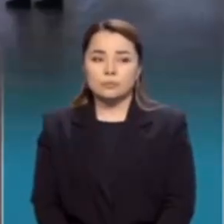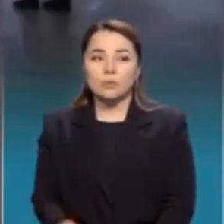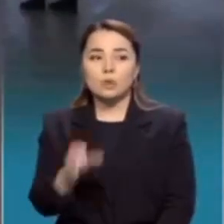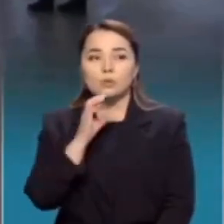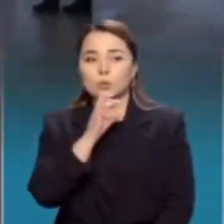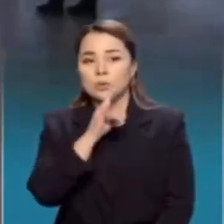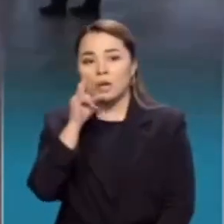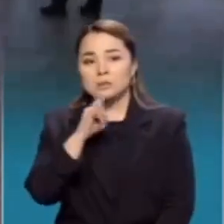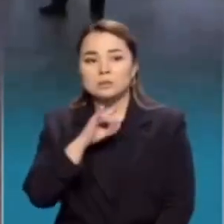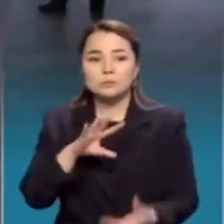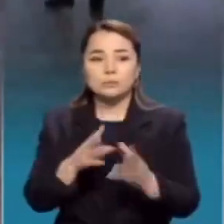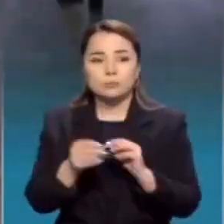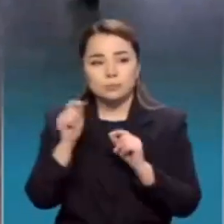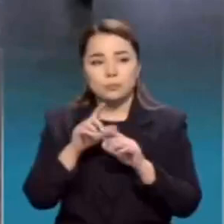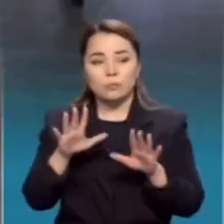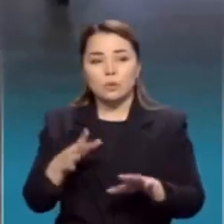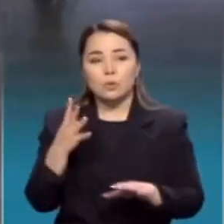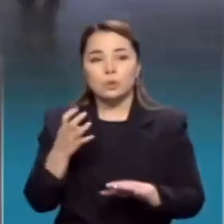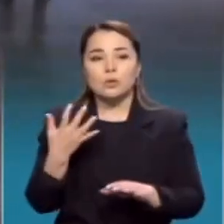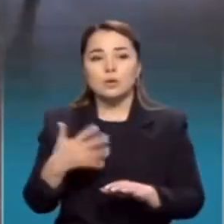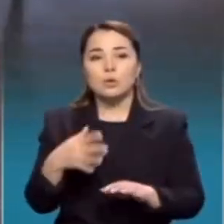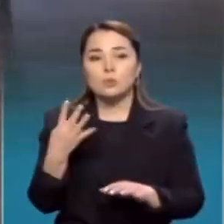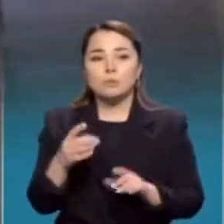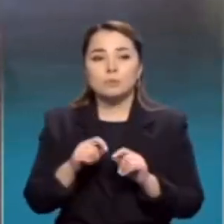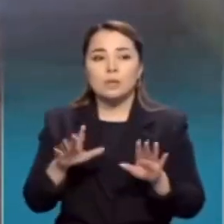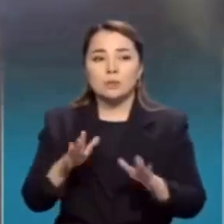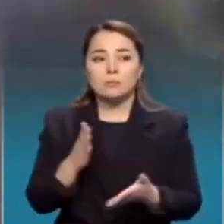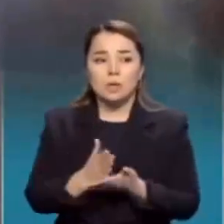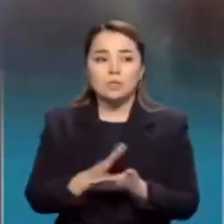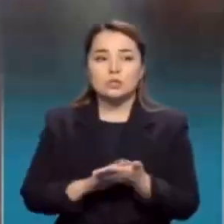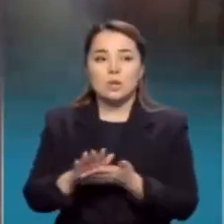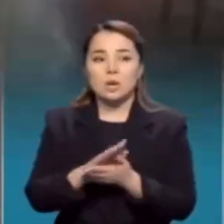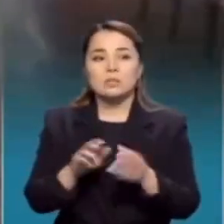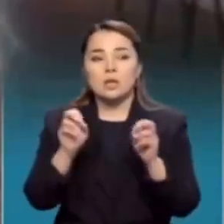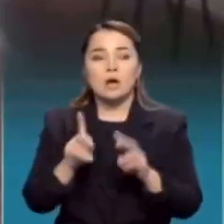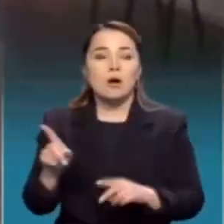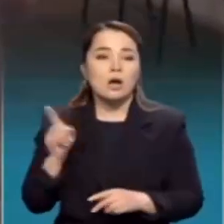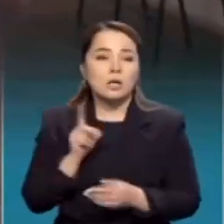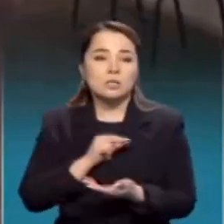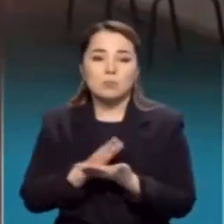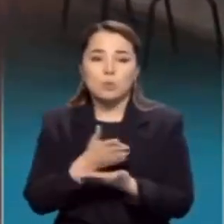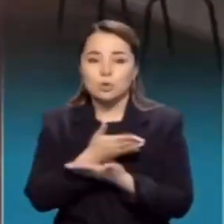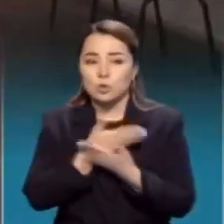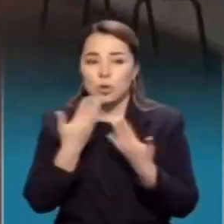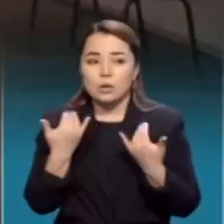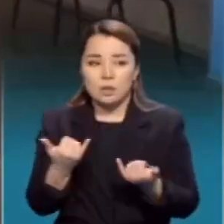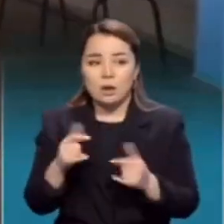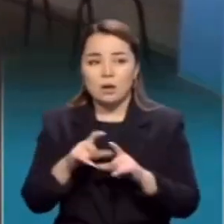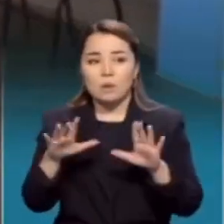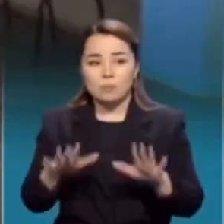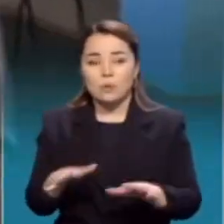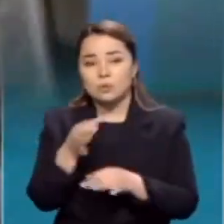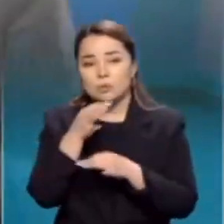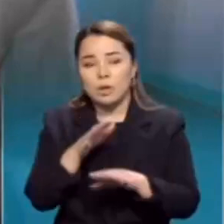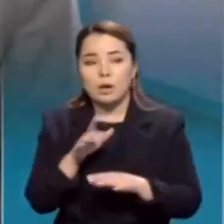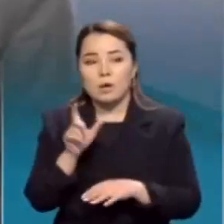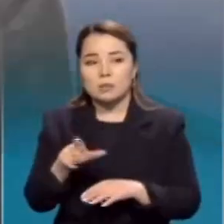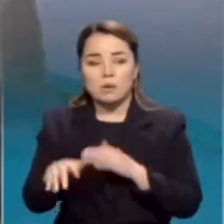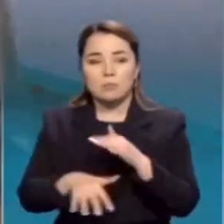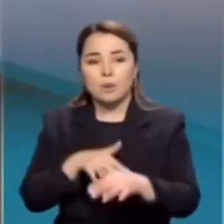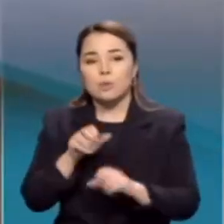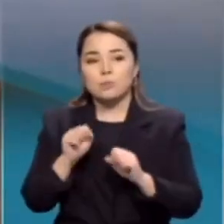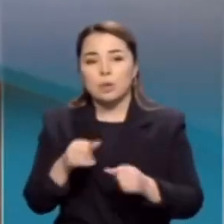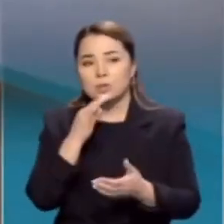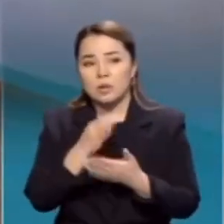Солтүстік Қазақстанда жалпы білім беретін 454 мектеп бар. Олардың ешқайсында арнайы күзет қызметі жоқ. Демек ғимаратқа кез келген адам кіре